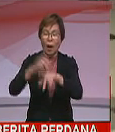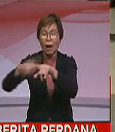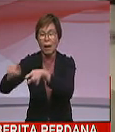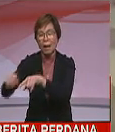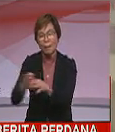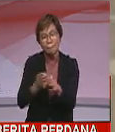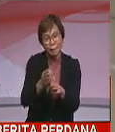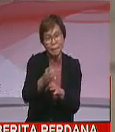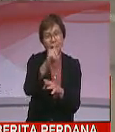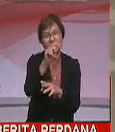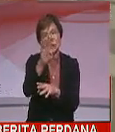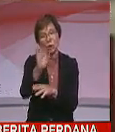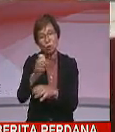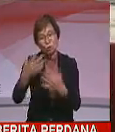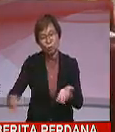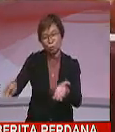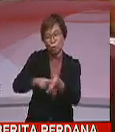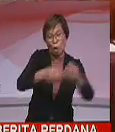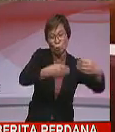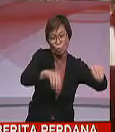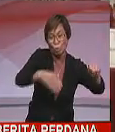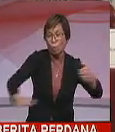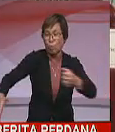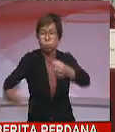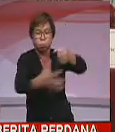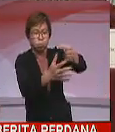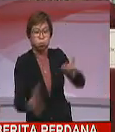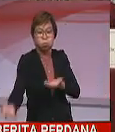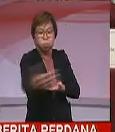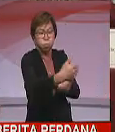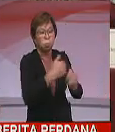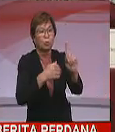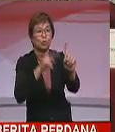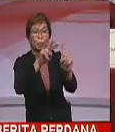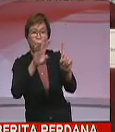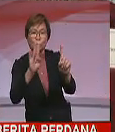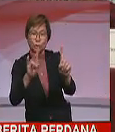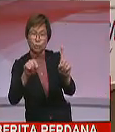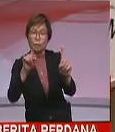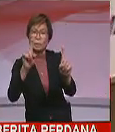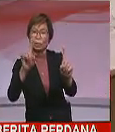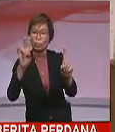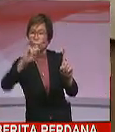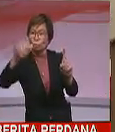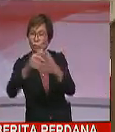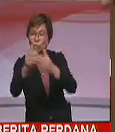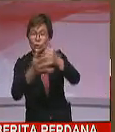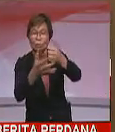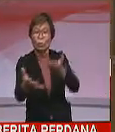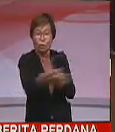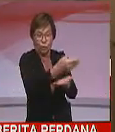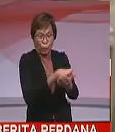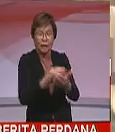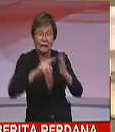bidang cium juga telah mencatat jualan terkumpul 127 perpuluhan 17 juta Ringgit